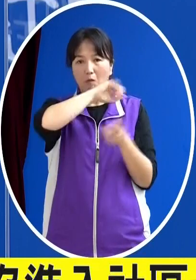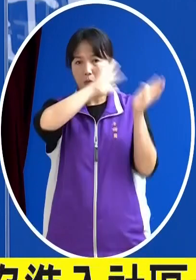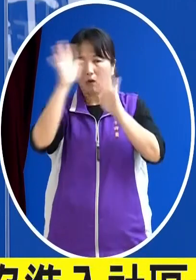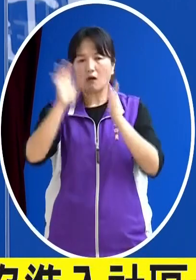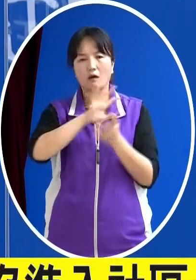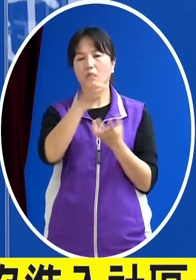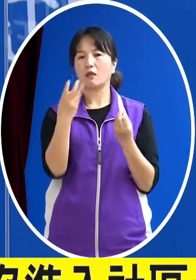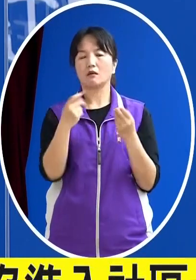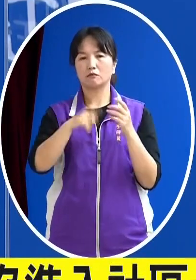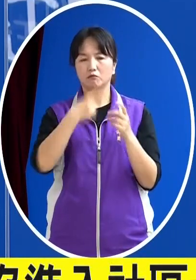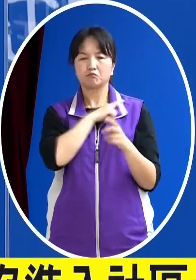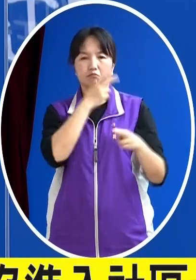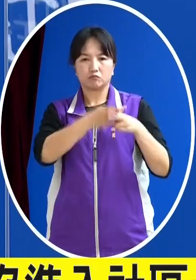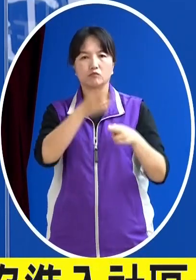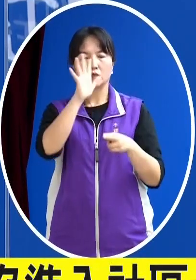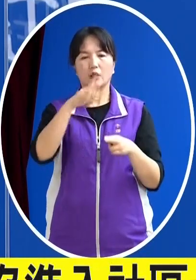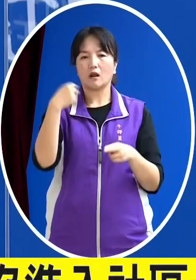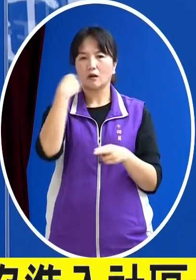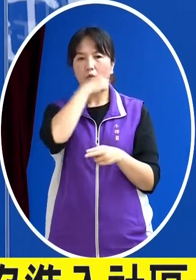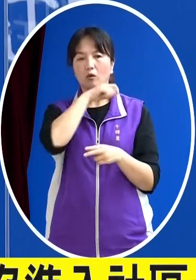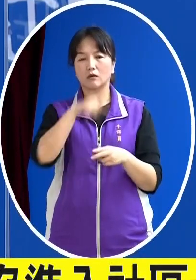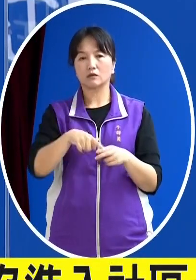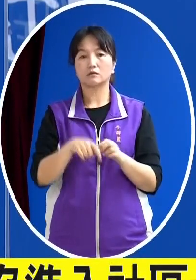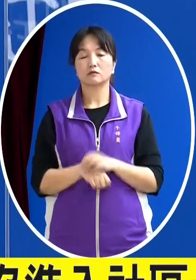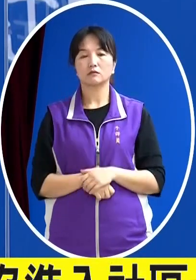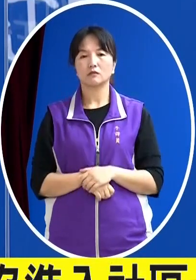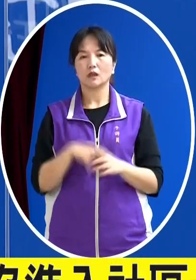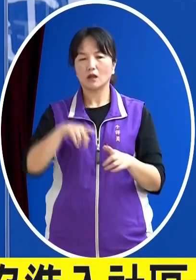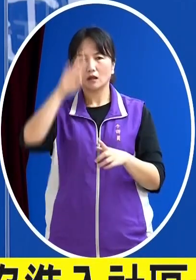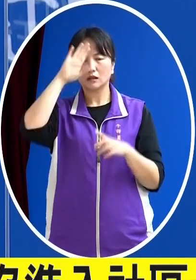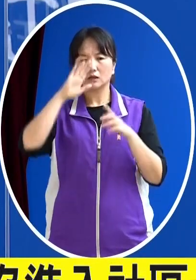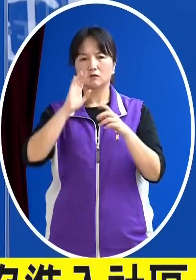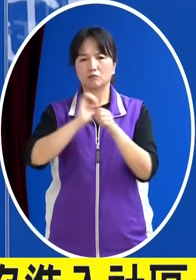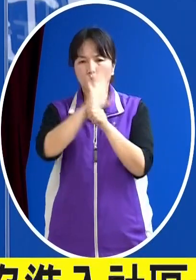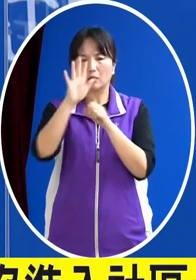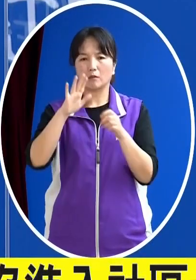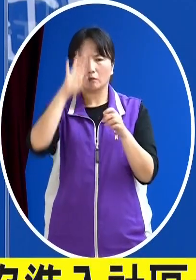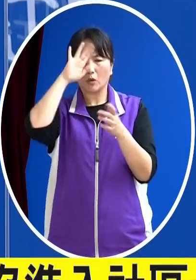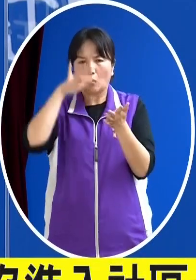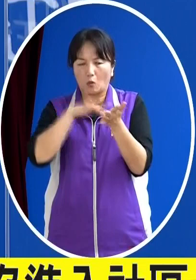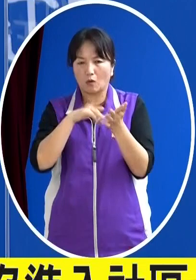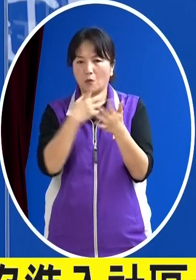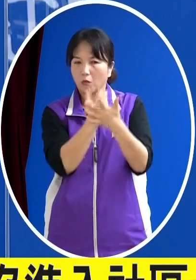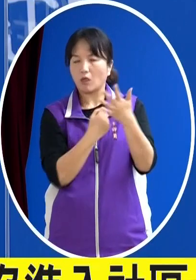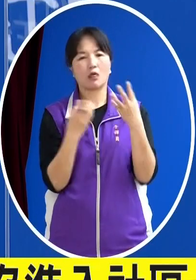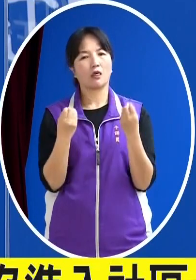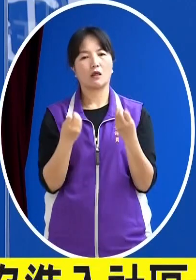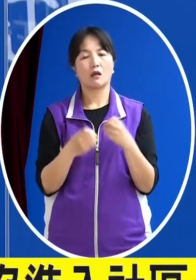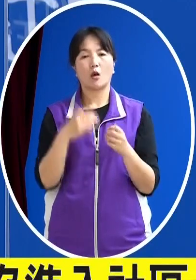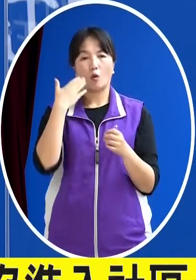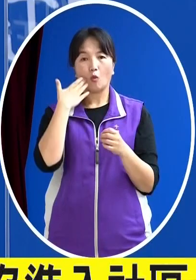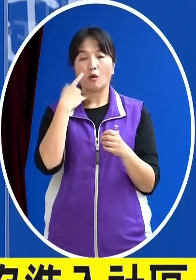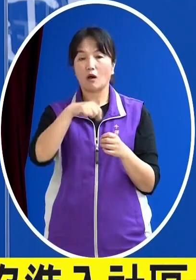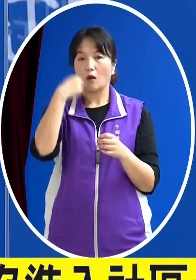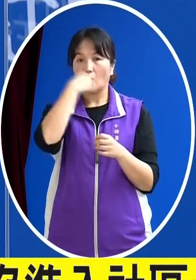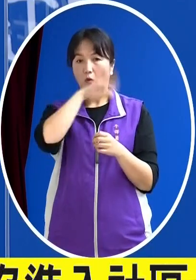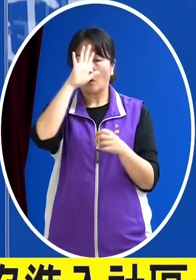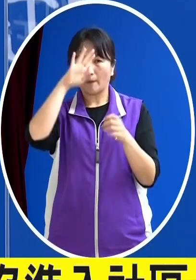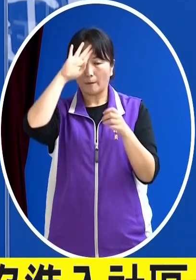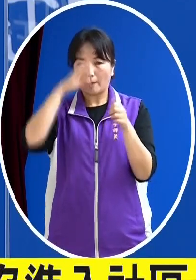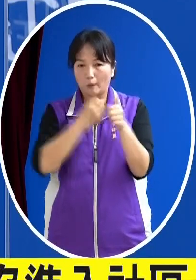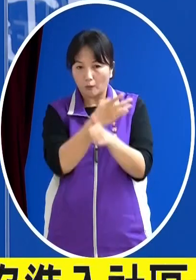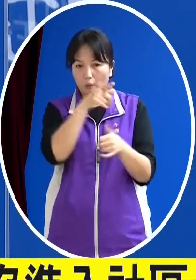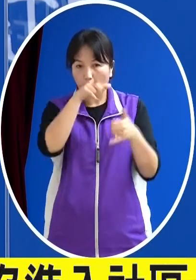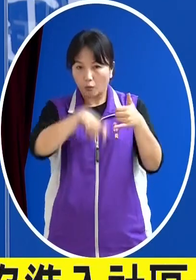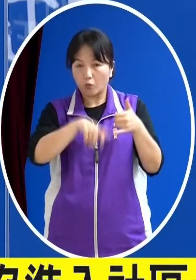步。我们很有信心说台湾是没有那个新冠病毒的存在的。如果台湾会有出现那个感